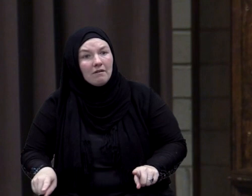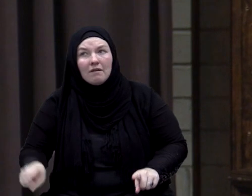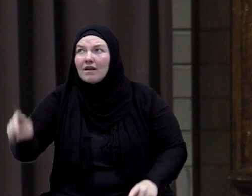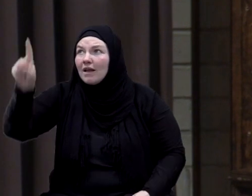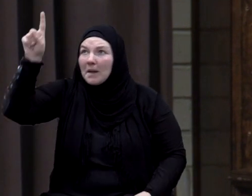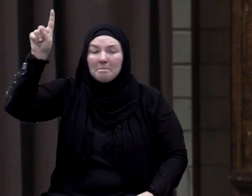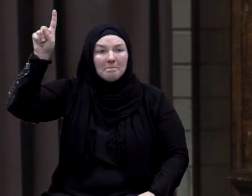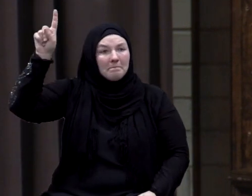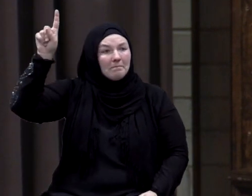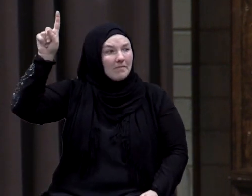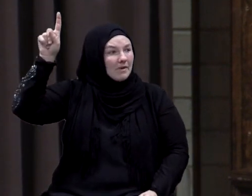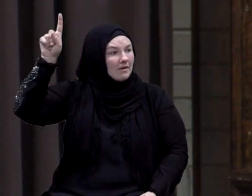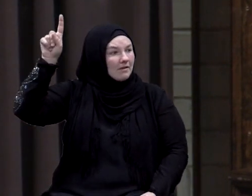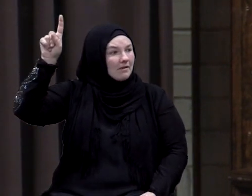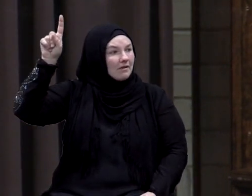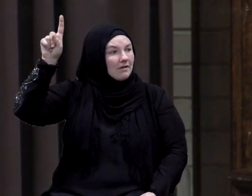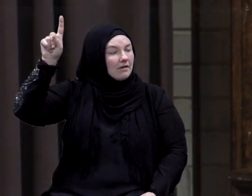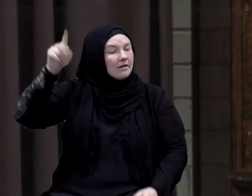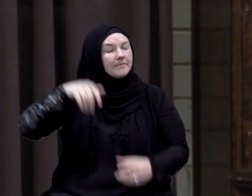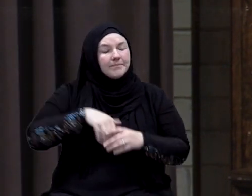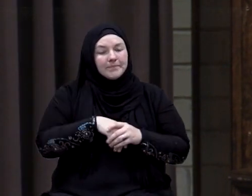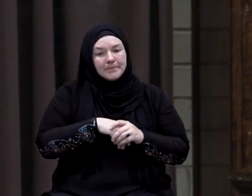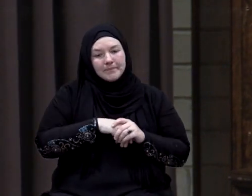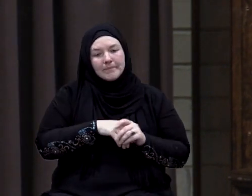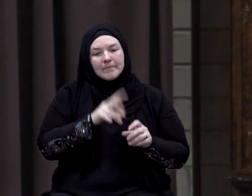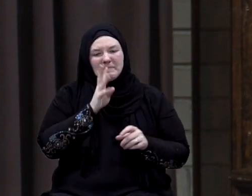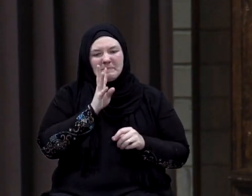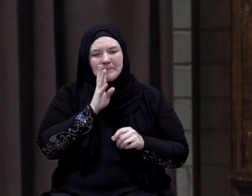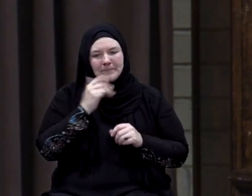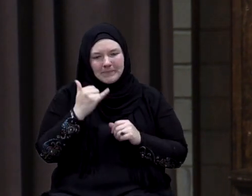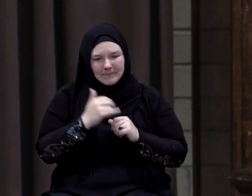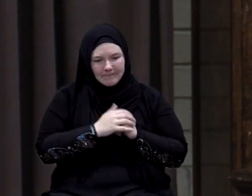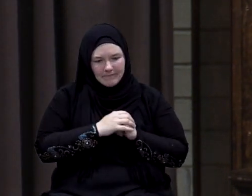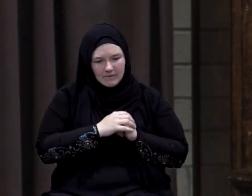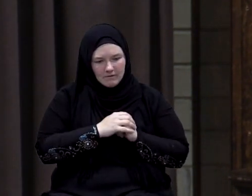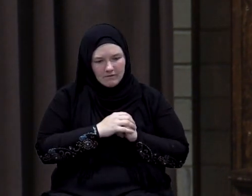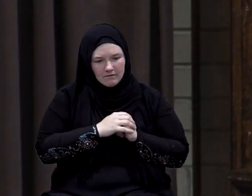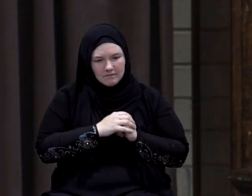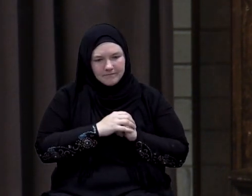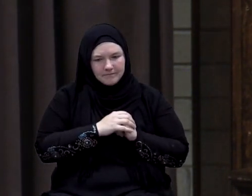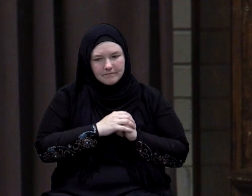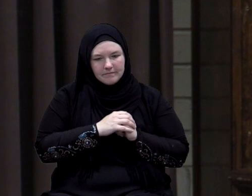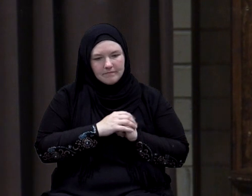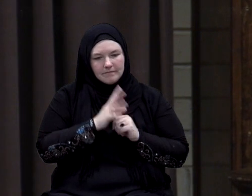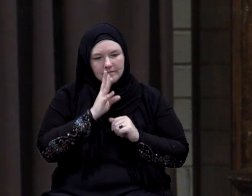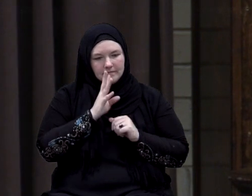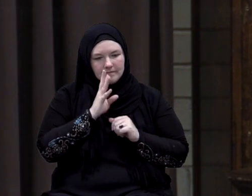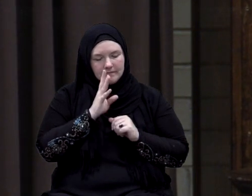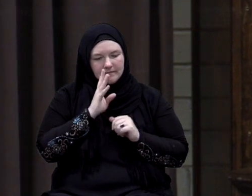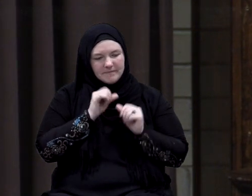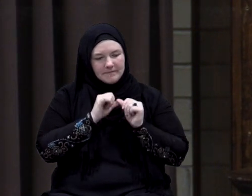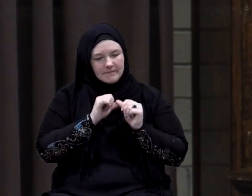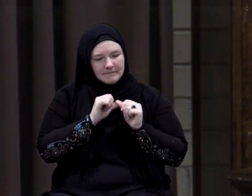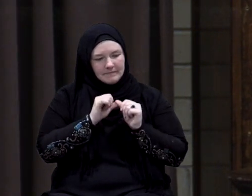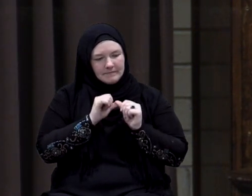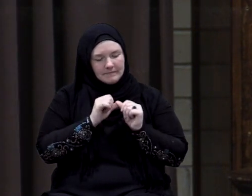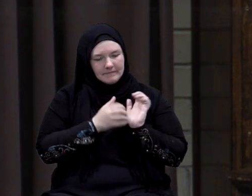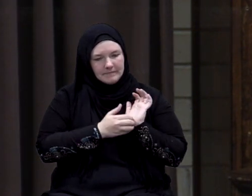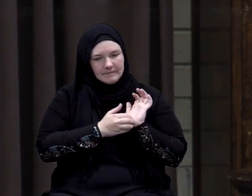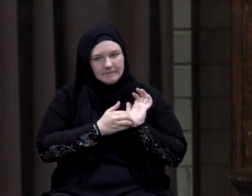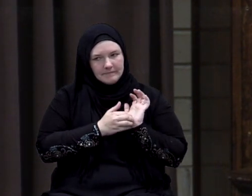اللَّهُ يَتَوَفَّى الْأَنفُسَ حِينَ مَوْتِهَا وَالَّتِي لَمْ تَمُتْ فِي مَنَامِهَا فَيُمْسِكُ الَّتِي قَضَى عَلَيْهَا